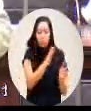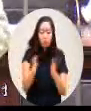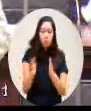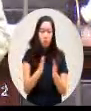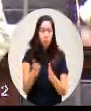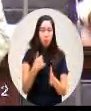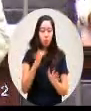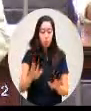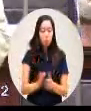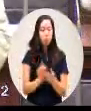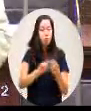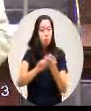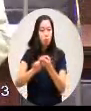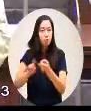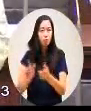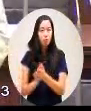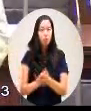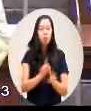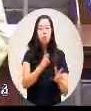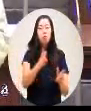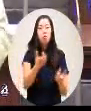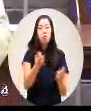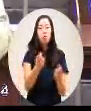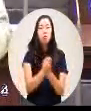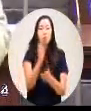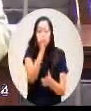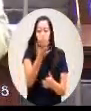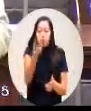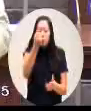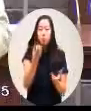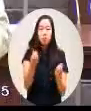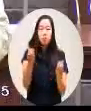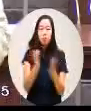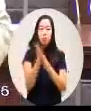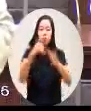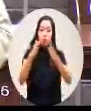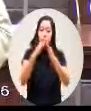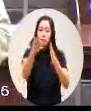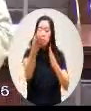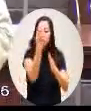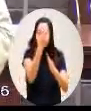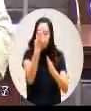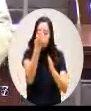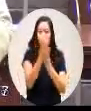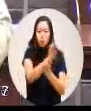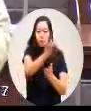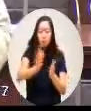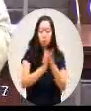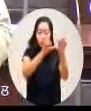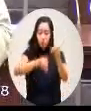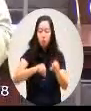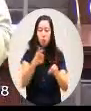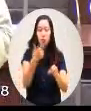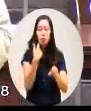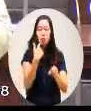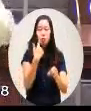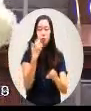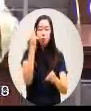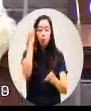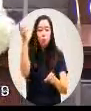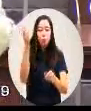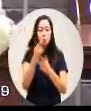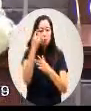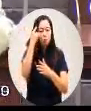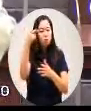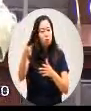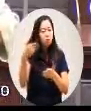啊，当然真好，一个工会拢无特权，学校应该按照伊的管理的办法。啊，如果学校认为无适当，